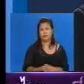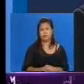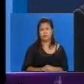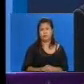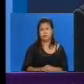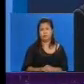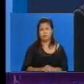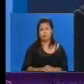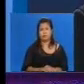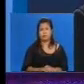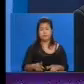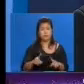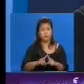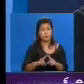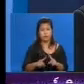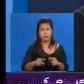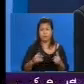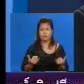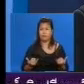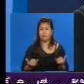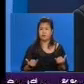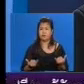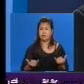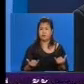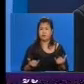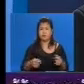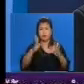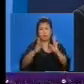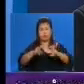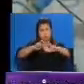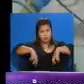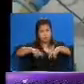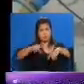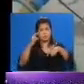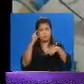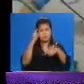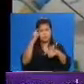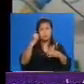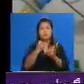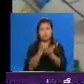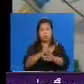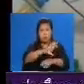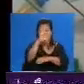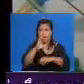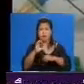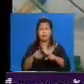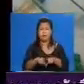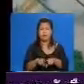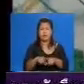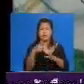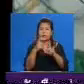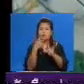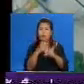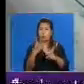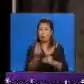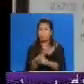นทางนัวจัย ต้ต้ลีบช่วยการอาคำบ